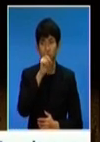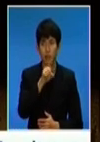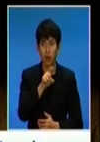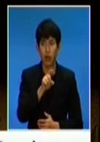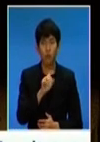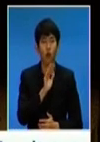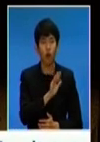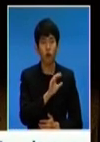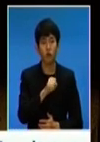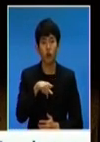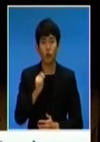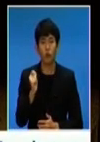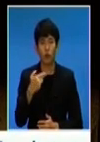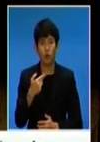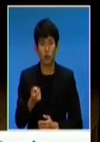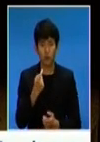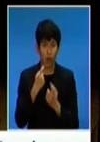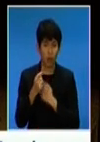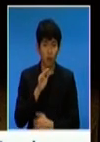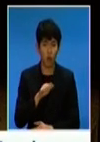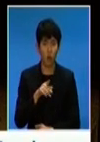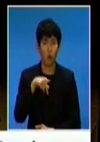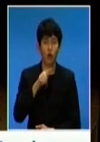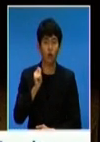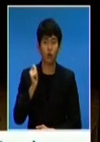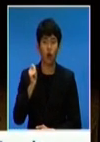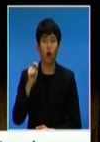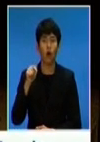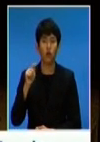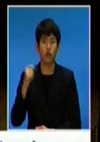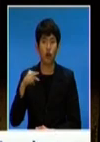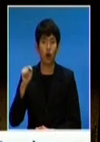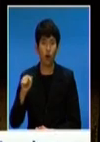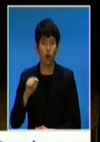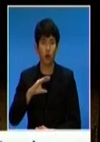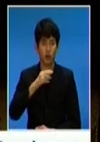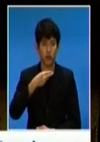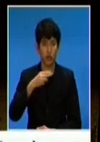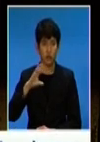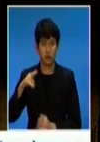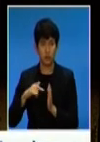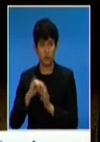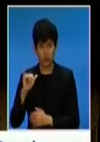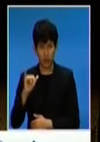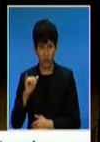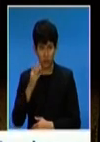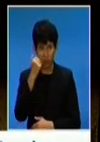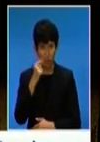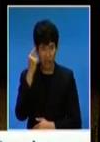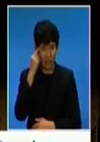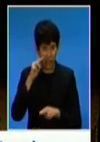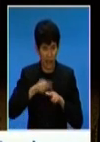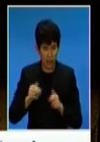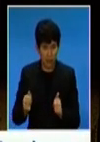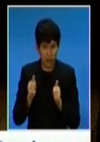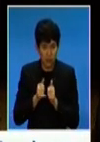ของท่านสมาชิกครับพลอากาศตรีเฉลิมชัยเครืองามจริงๆผมน่าจะให้คนที่นั่งข้างๆผมตอบ